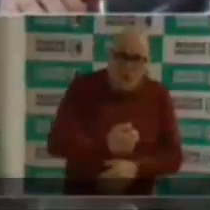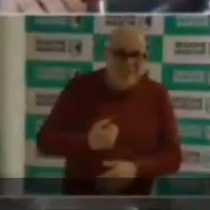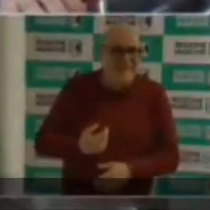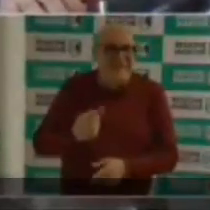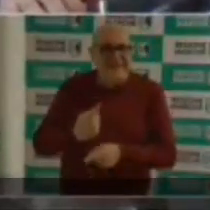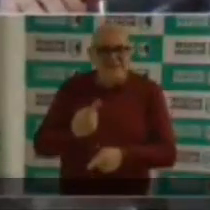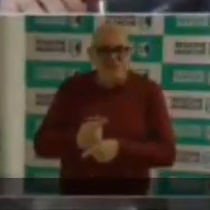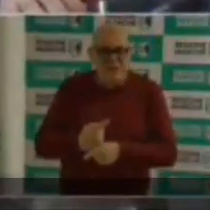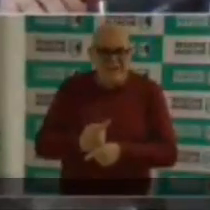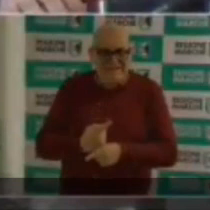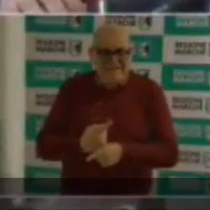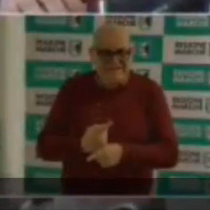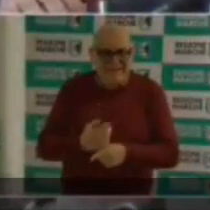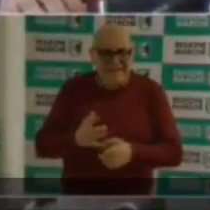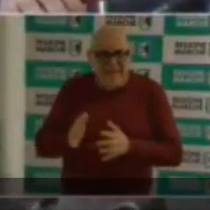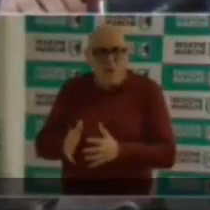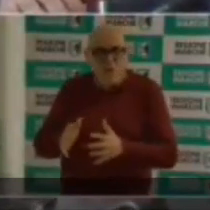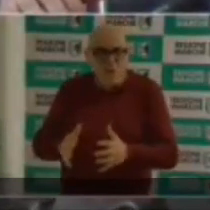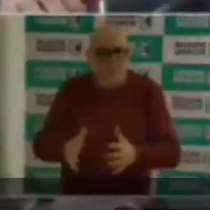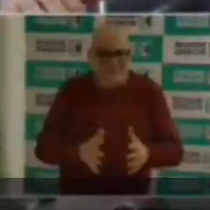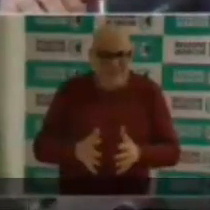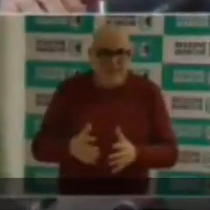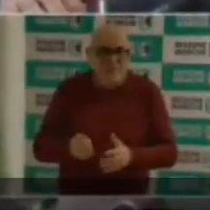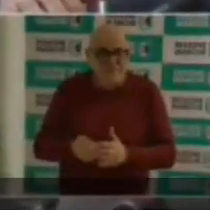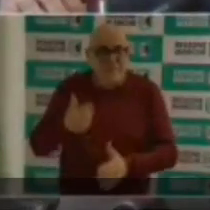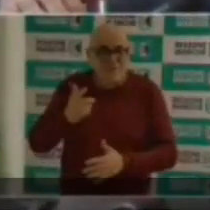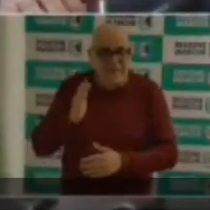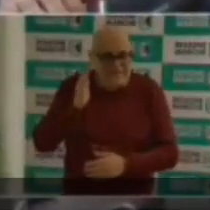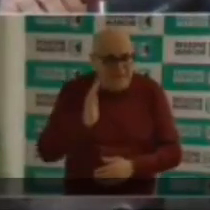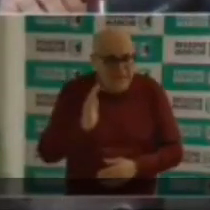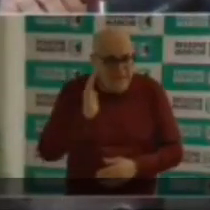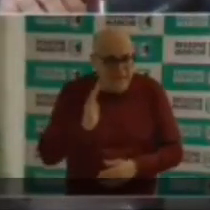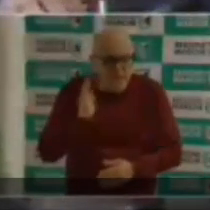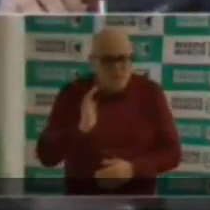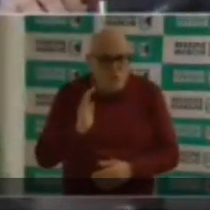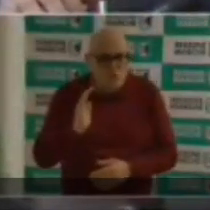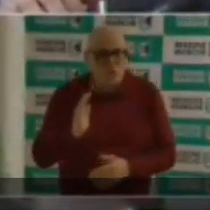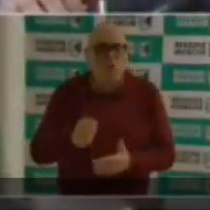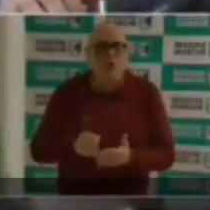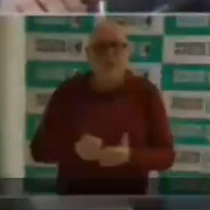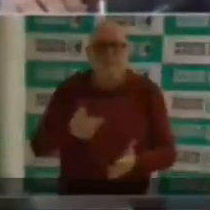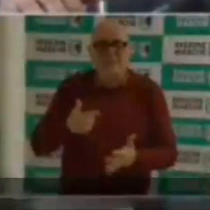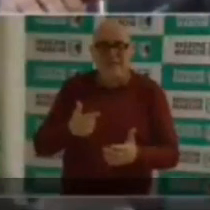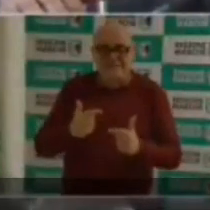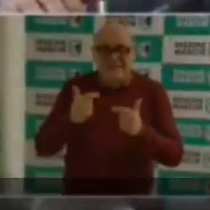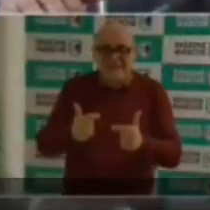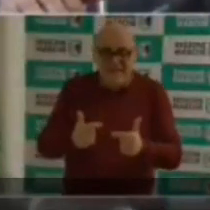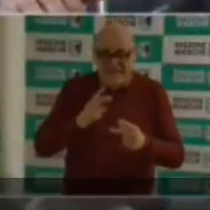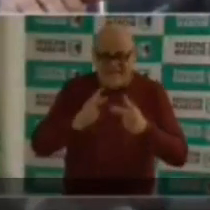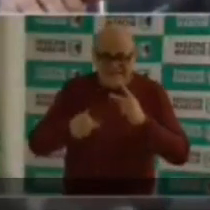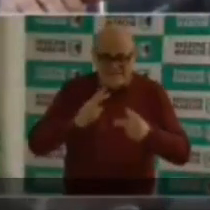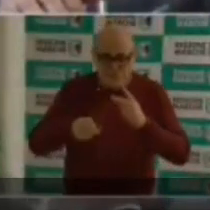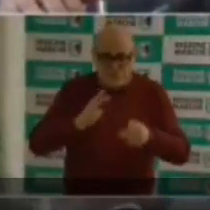caso marchigiana. Quindi è importante l'ascolto e poi è importante dare delle risposte che